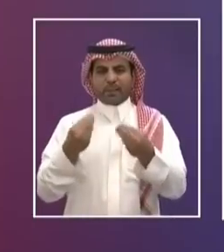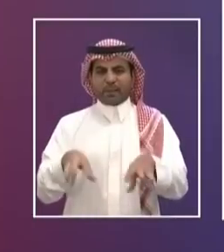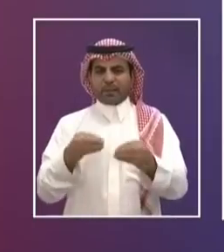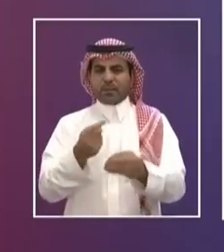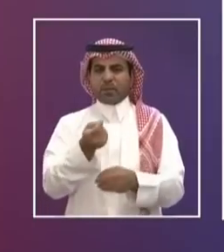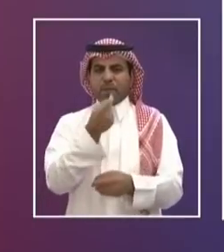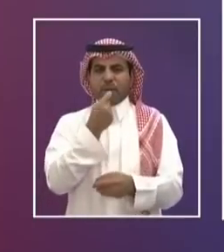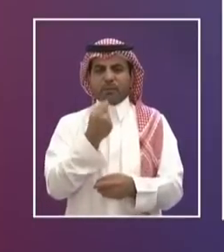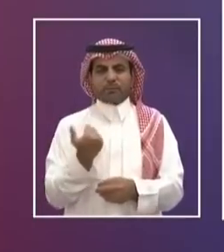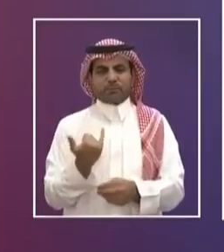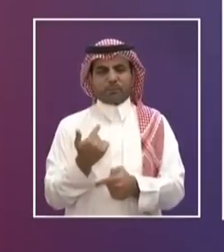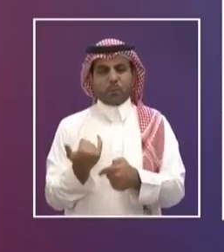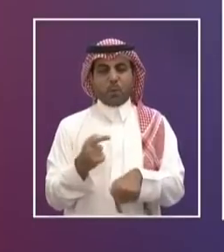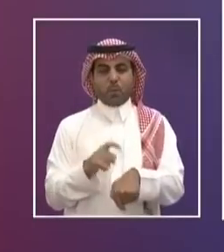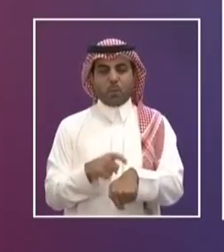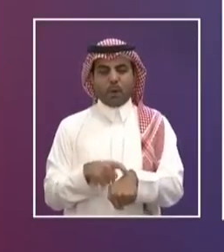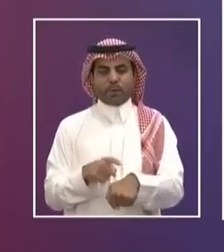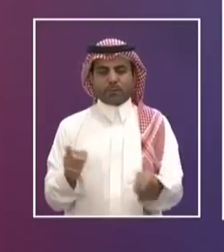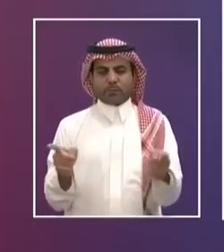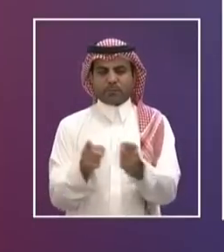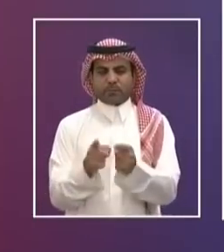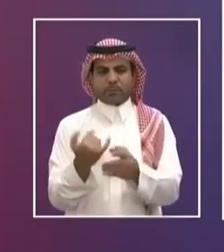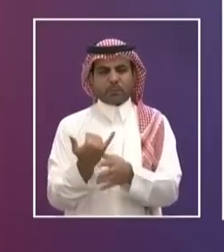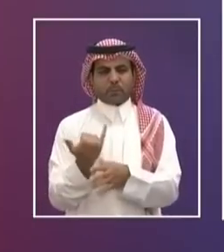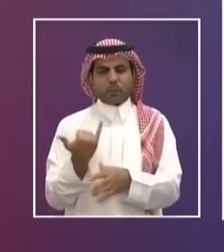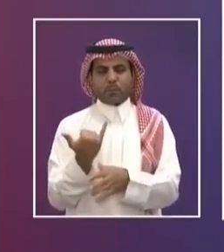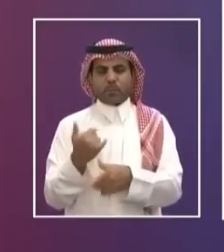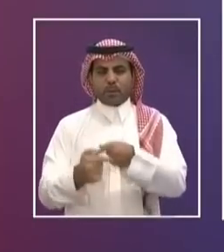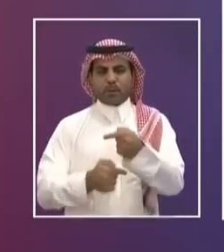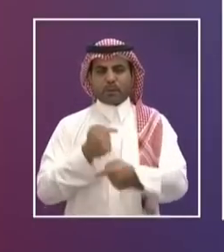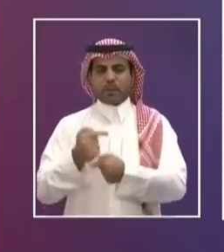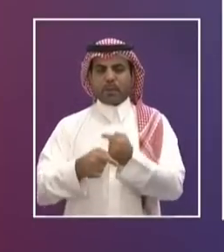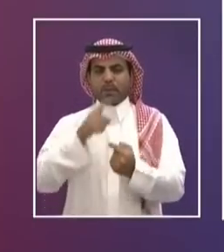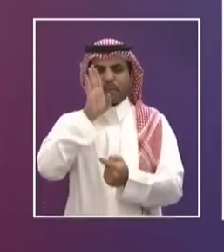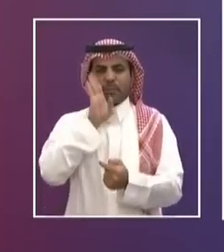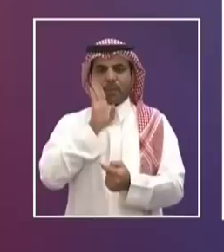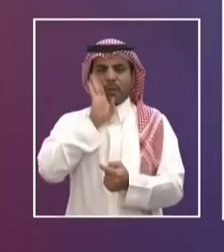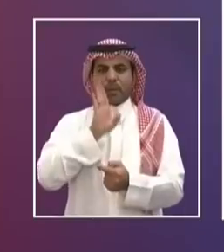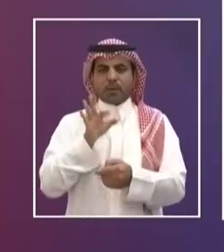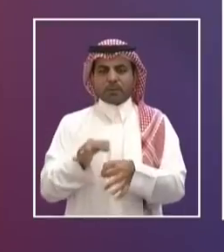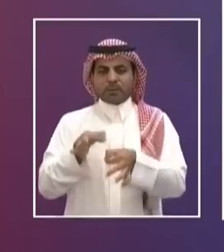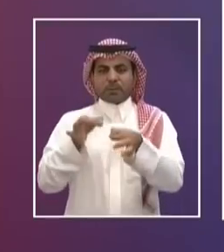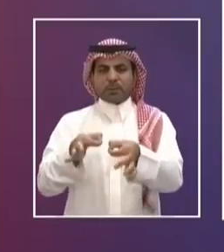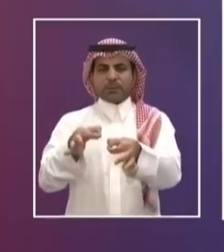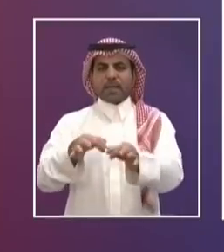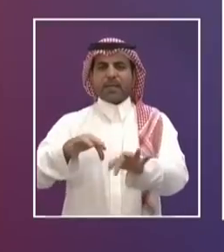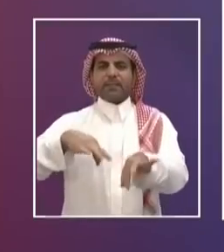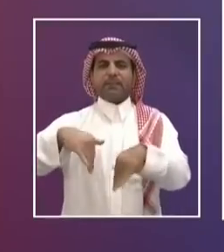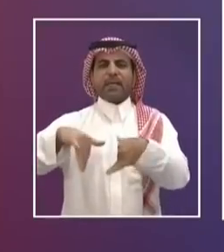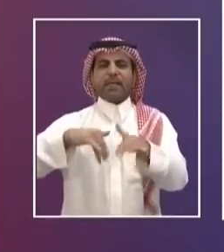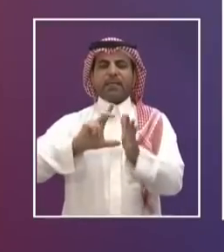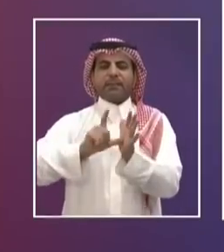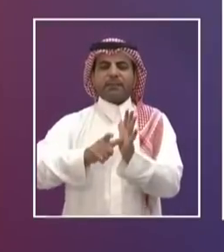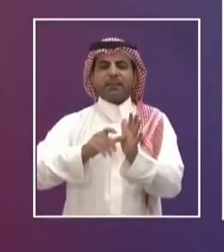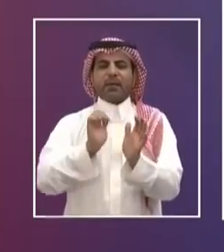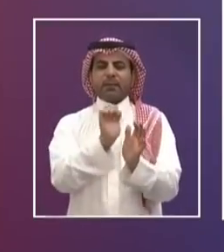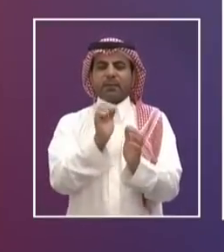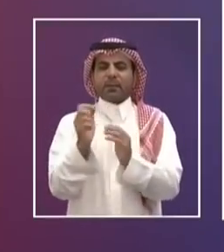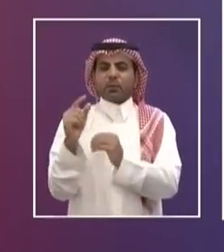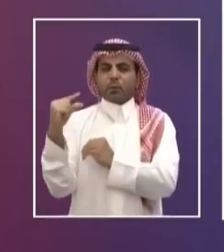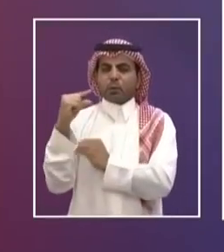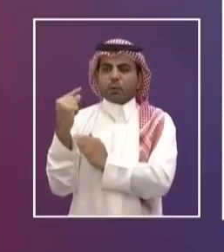أنفسكم، هذه الفترة جدا حرجة تحتاج إلى أن تتابعوا الخطة العلاجية كما حددها